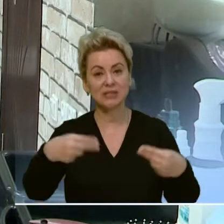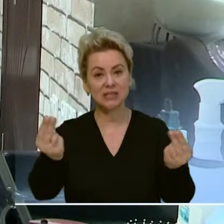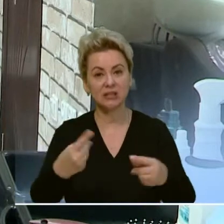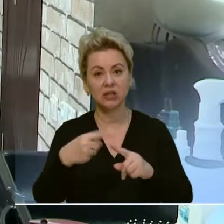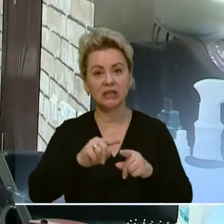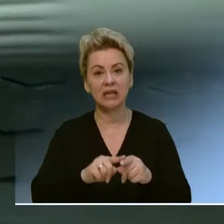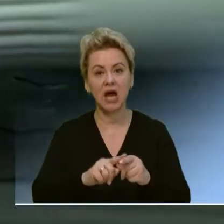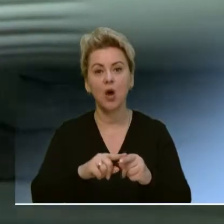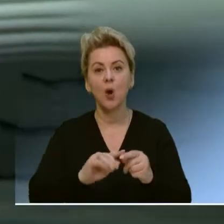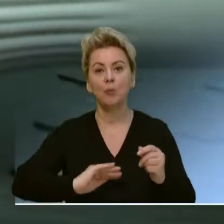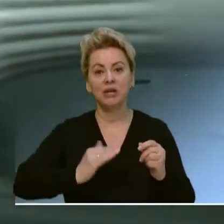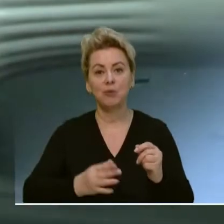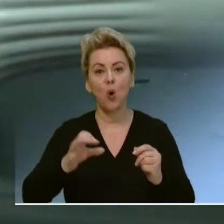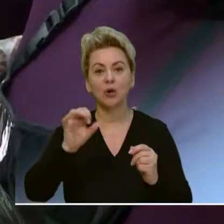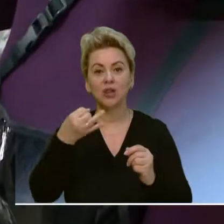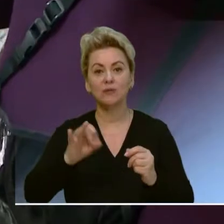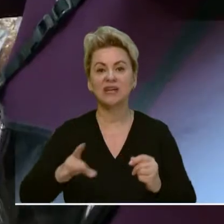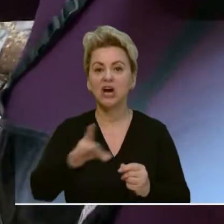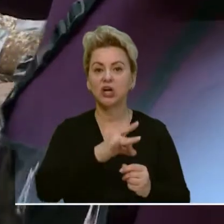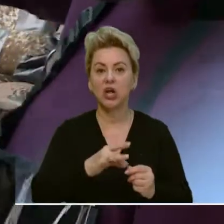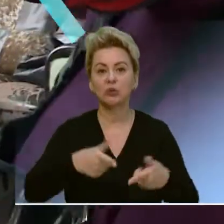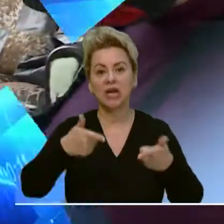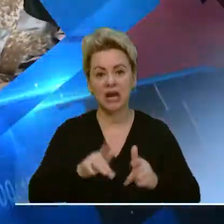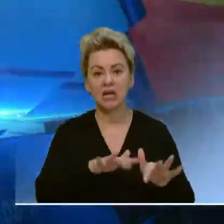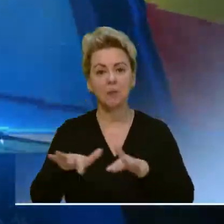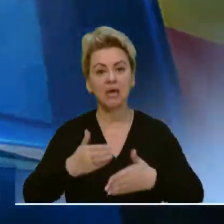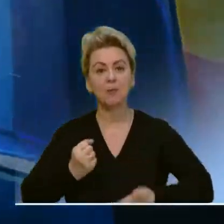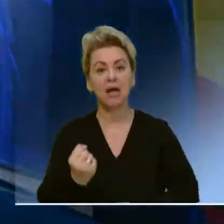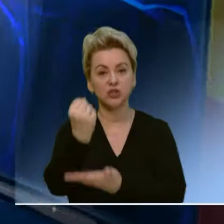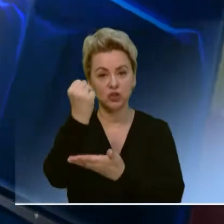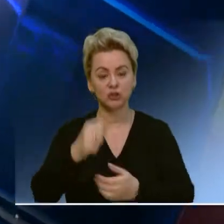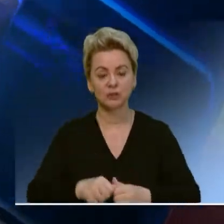для предпринимателей Орловского района – реальная мера поддержки.